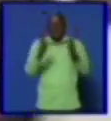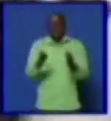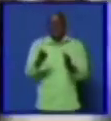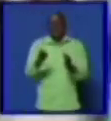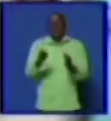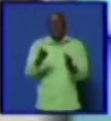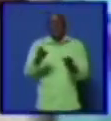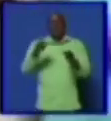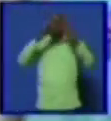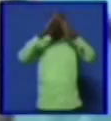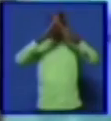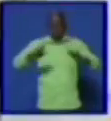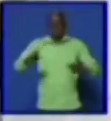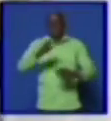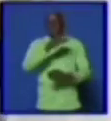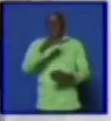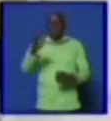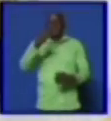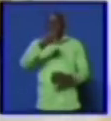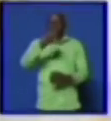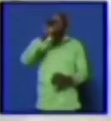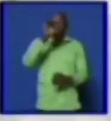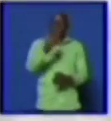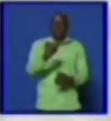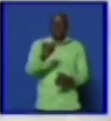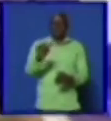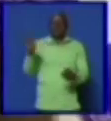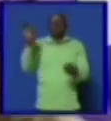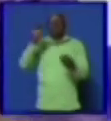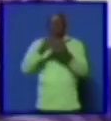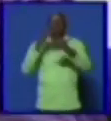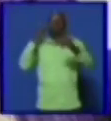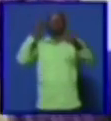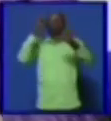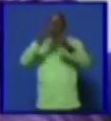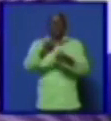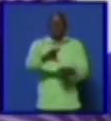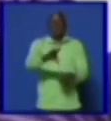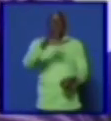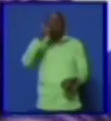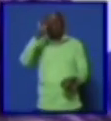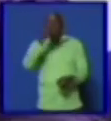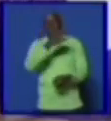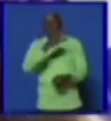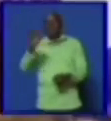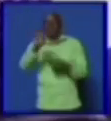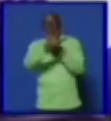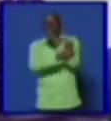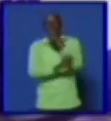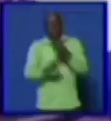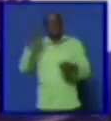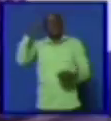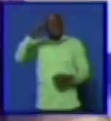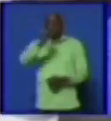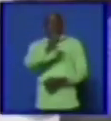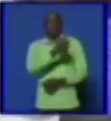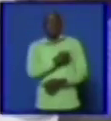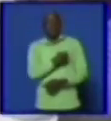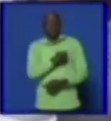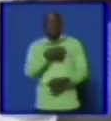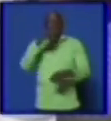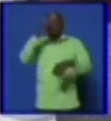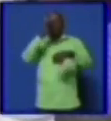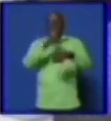Une maison du Burkina à New York, plus d'objectivité dans le choix des Burkinabés de l'étranger qui méritent d'être décorés. Autant